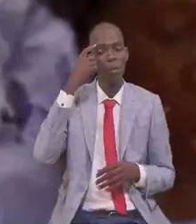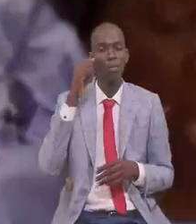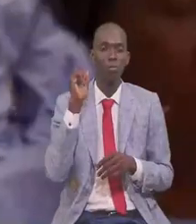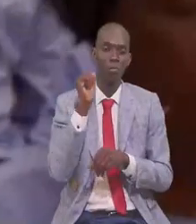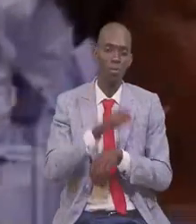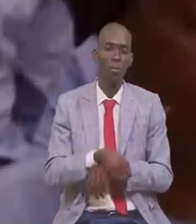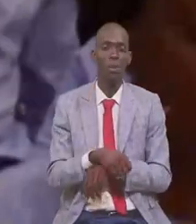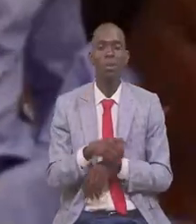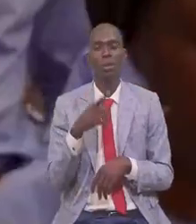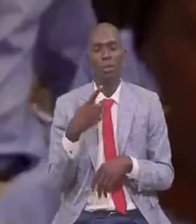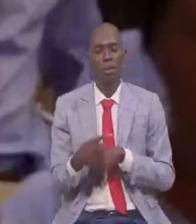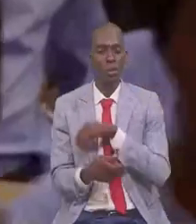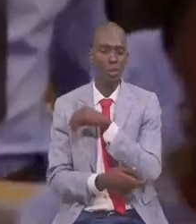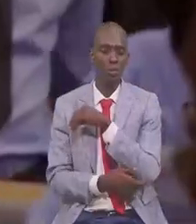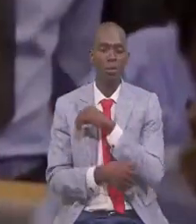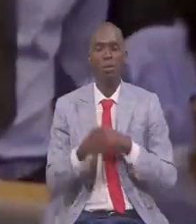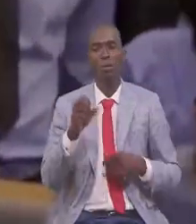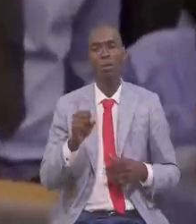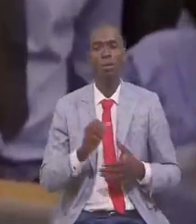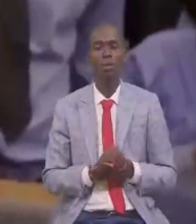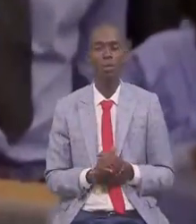Il faut vaincre les tentations.